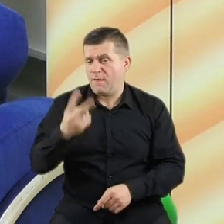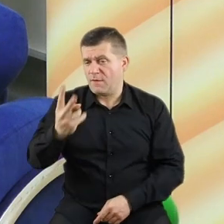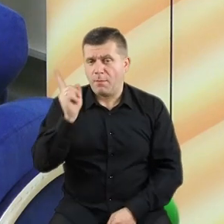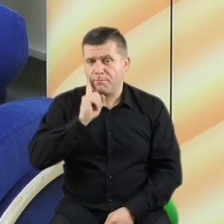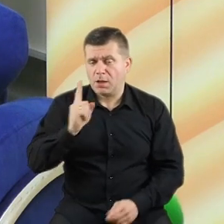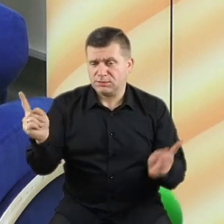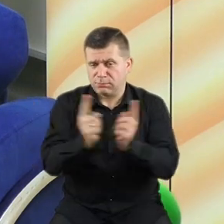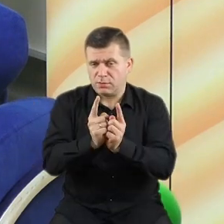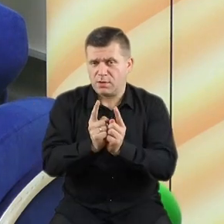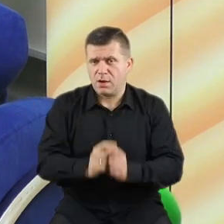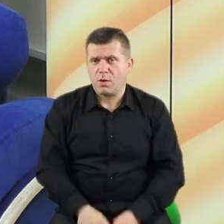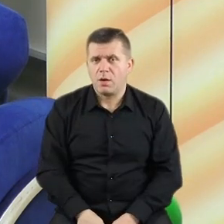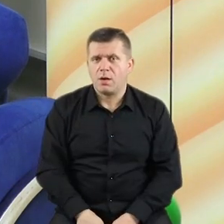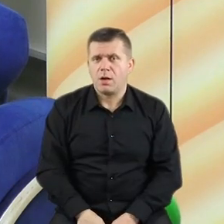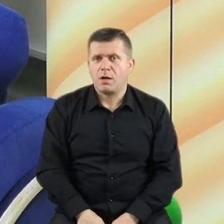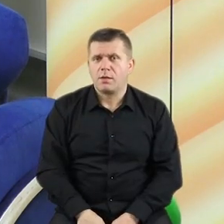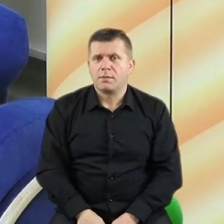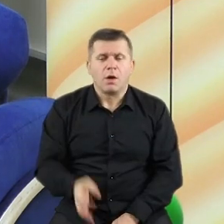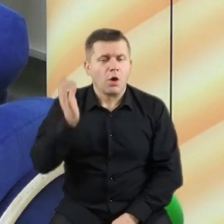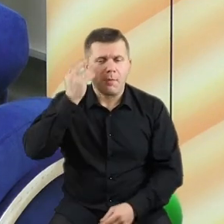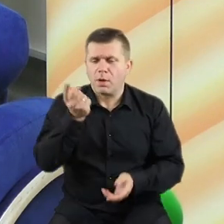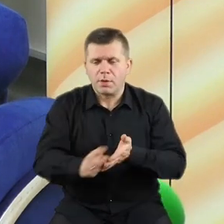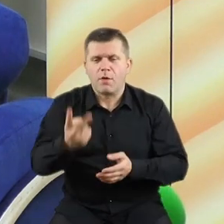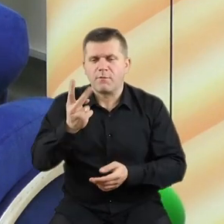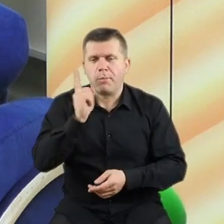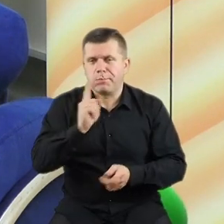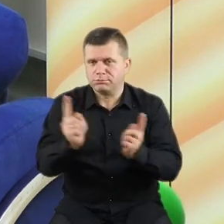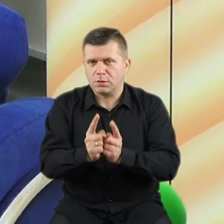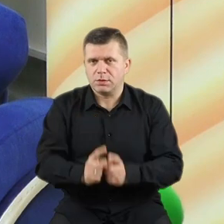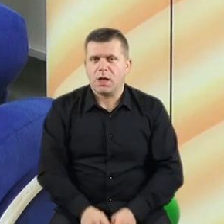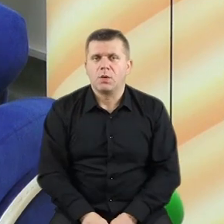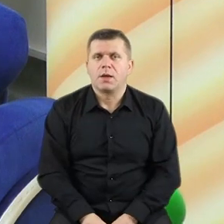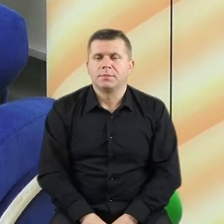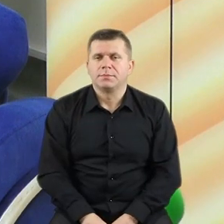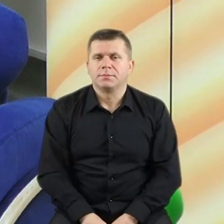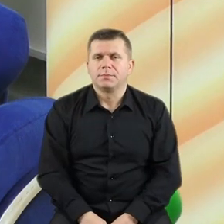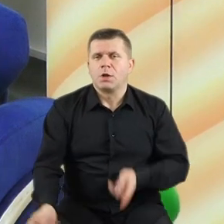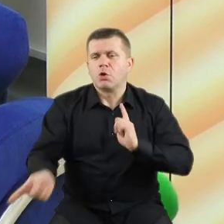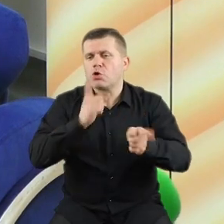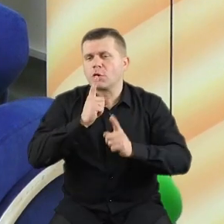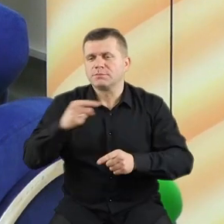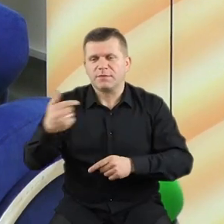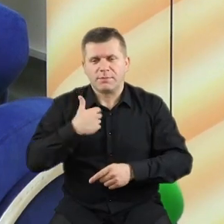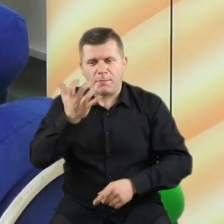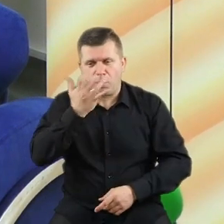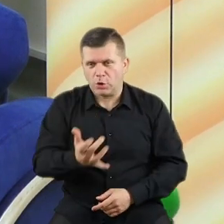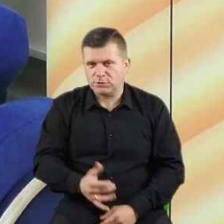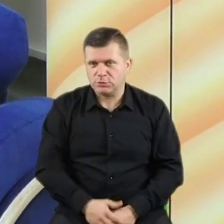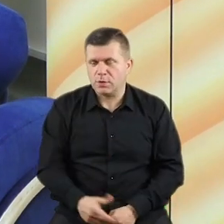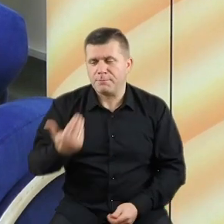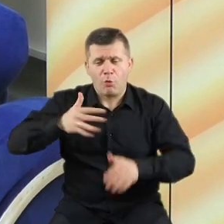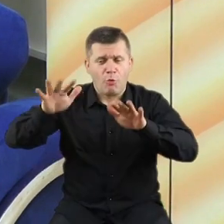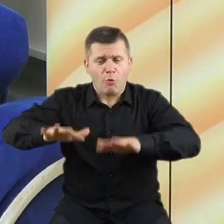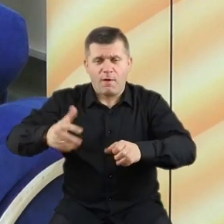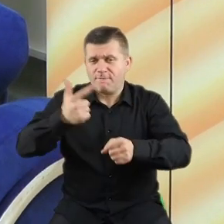panów spotkałam, akurat pani mi się nie udało, 2 panów. I co ciekawe, rozmawiałam z nimi po rosyjsku, bo oni